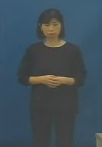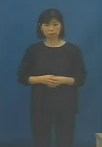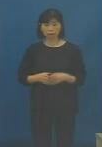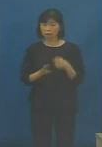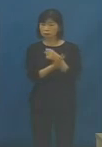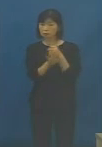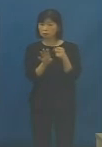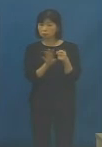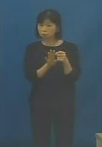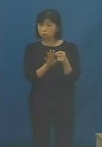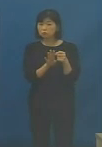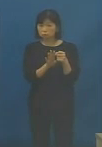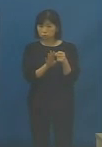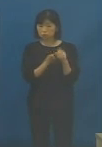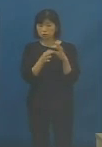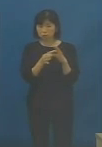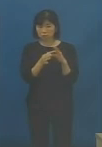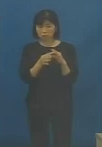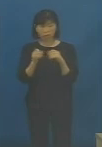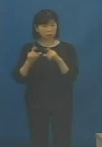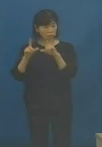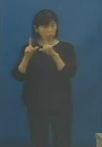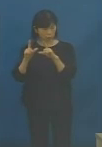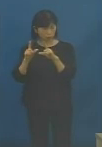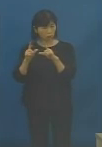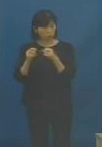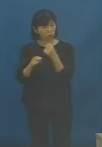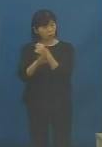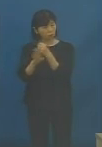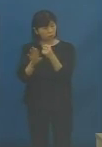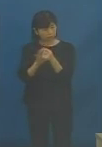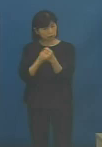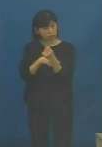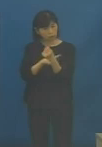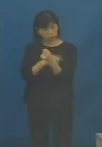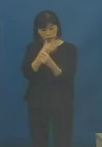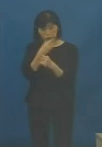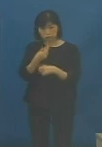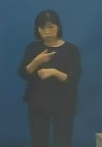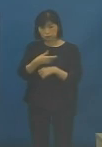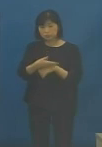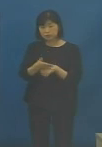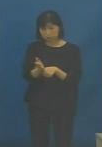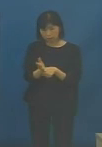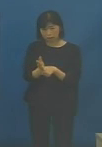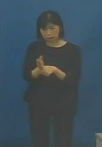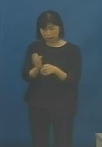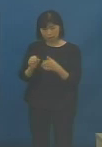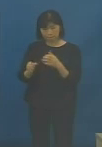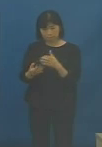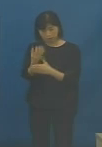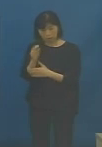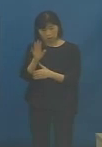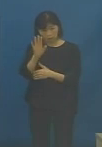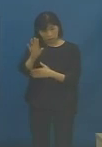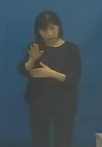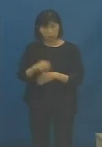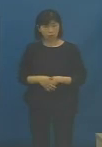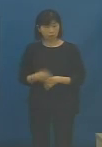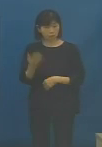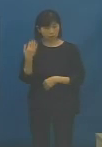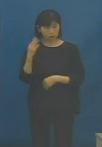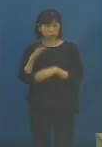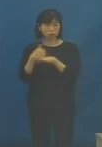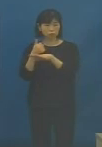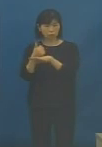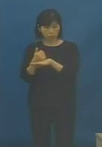子力については東京電力福島第一原発の事故後ですね例えば民主党政権の野田元首相は当時新増設